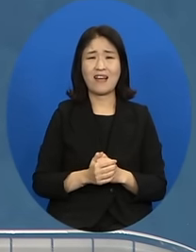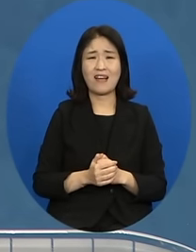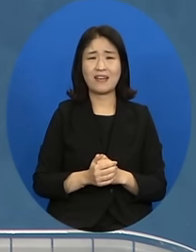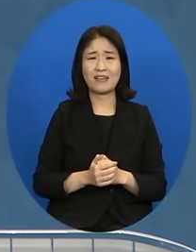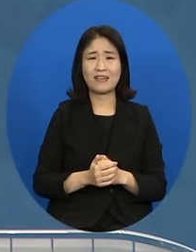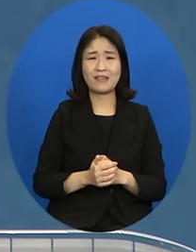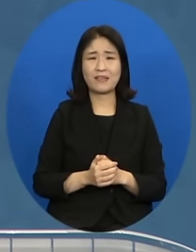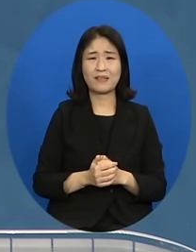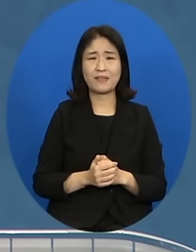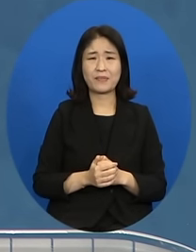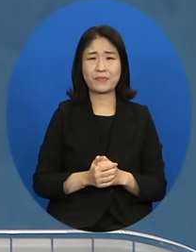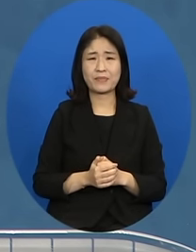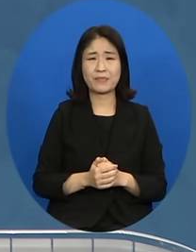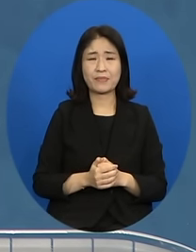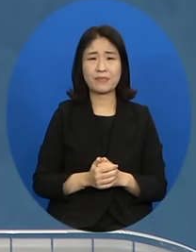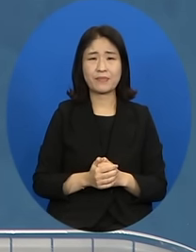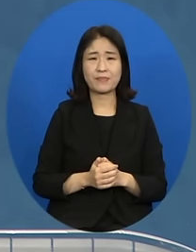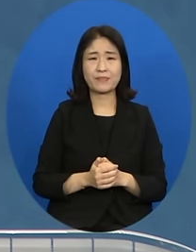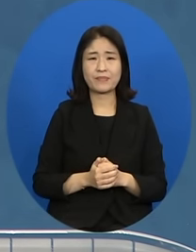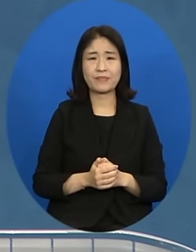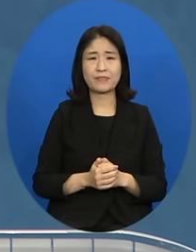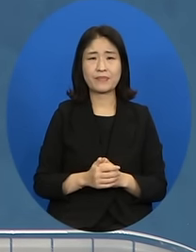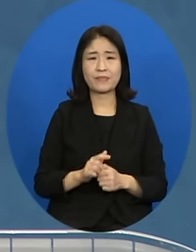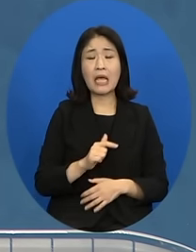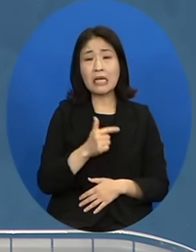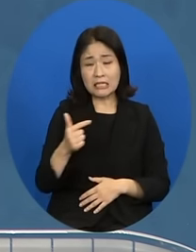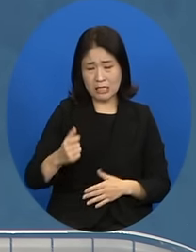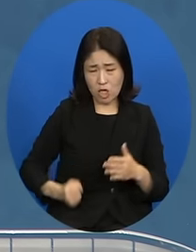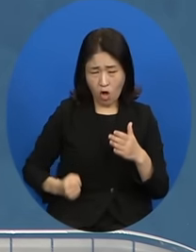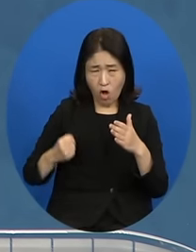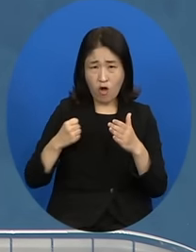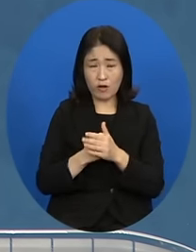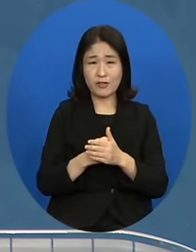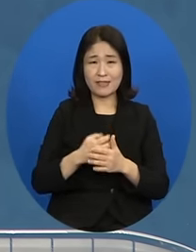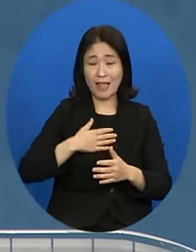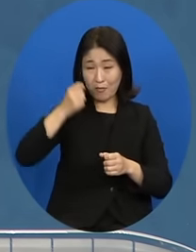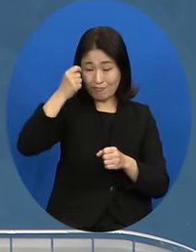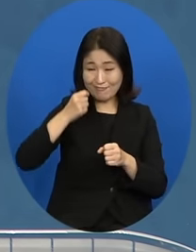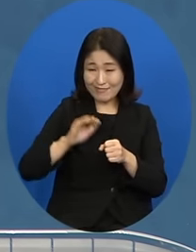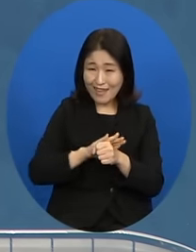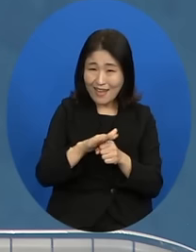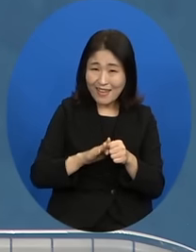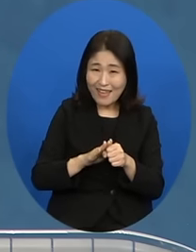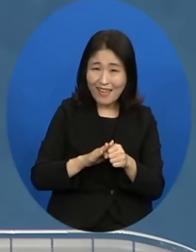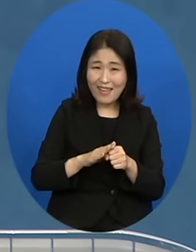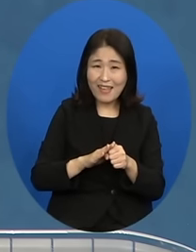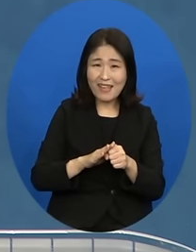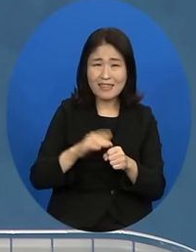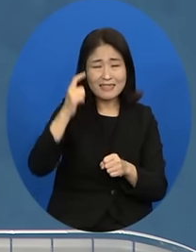얼마나 담대한 것인지. 그래서 저를 불쌍히 보지 마세요.